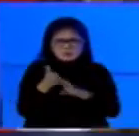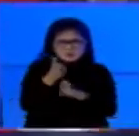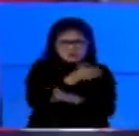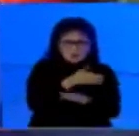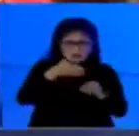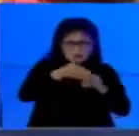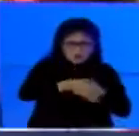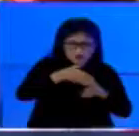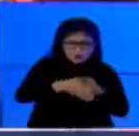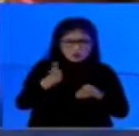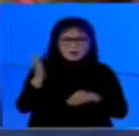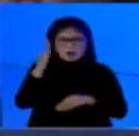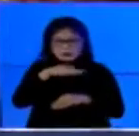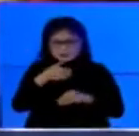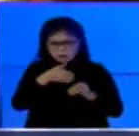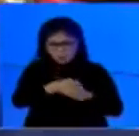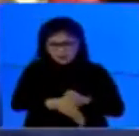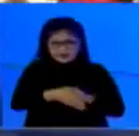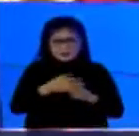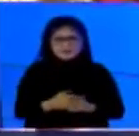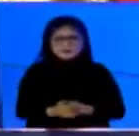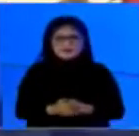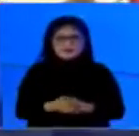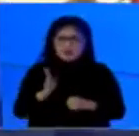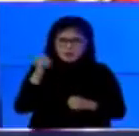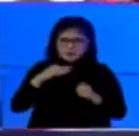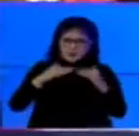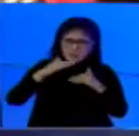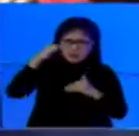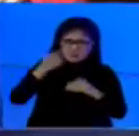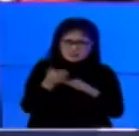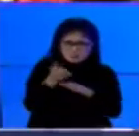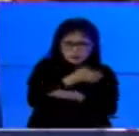10.500. 10.500. Ada kenaikan nggak, Pak, jelang Idul Adha?